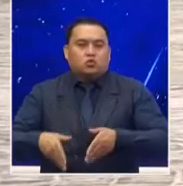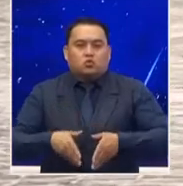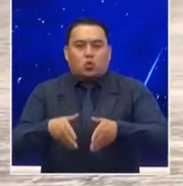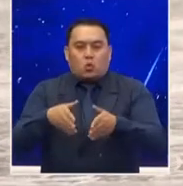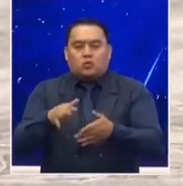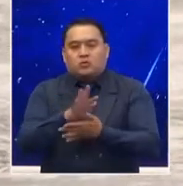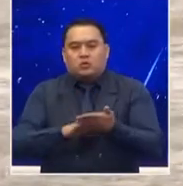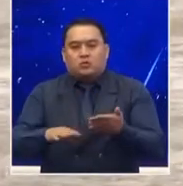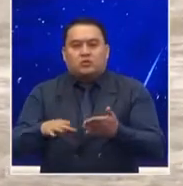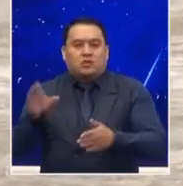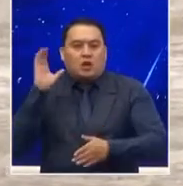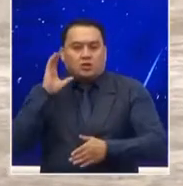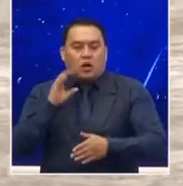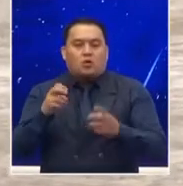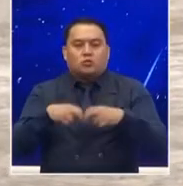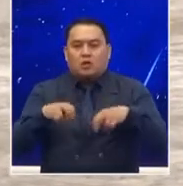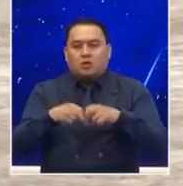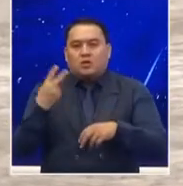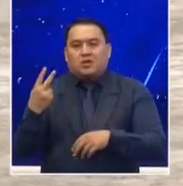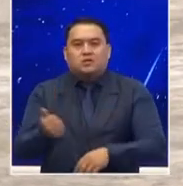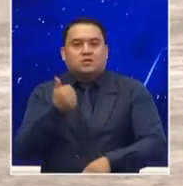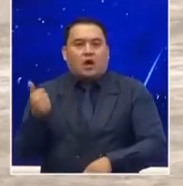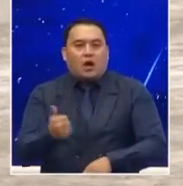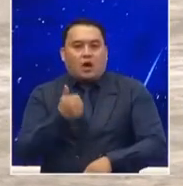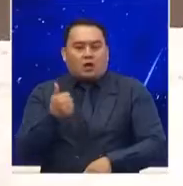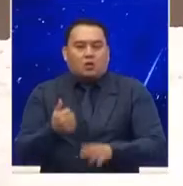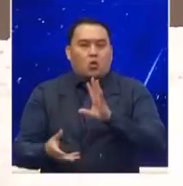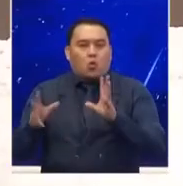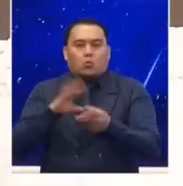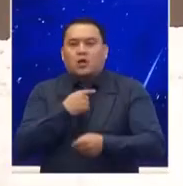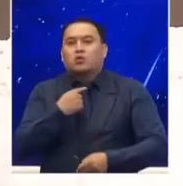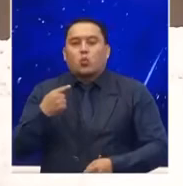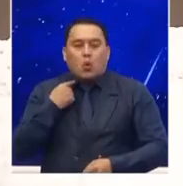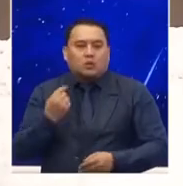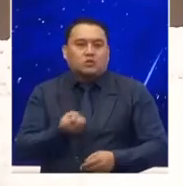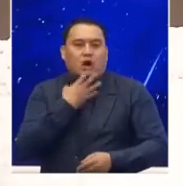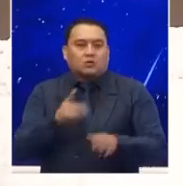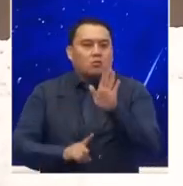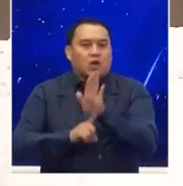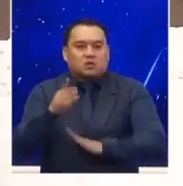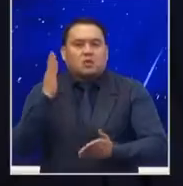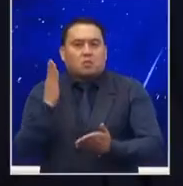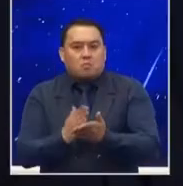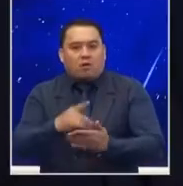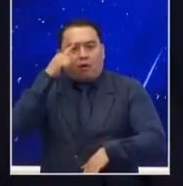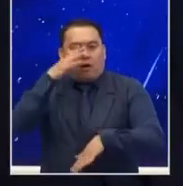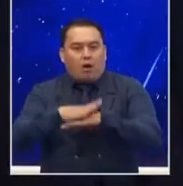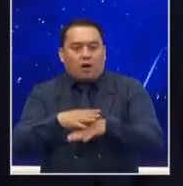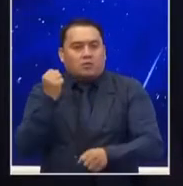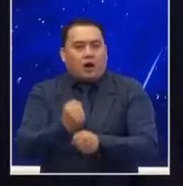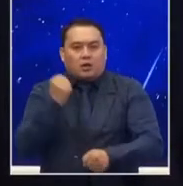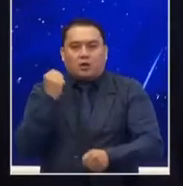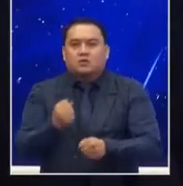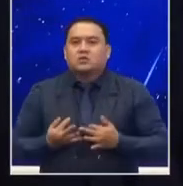Тағысын тағы. Тыңдау-талдау 2 сағатқа созылды. Тоғы тері, Талдықорғанда жақсы бастамалар көп. Баталыптың қатаң